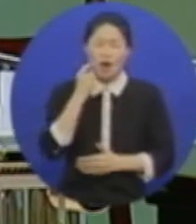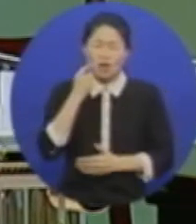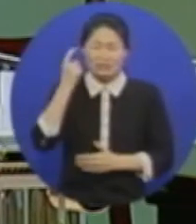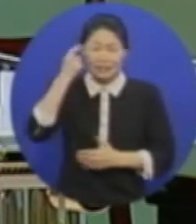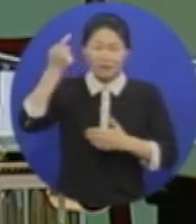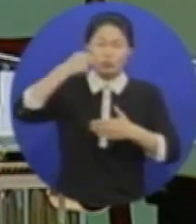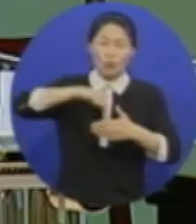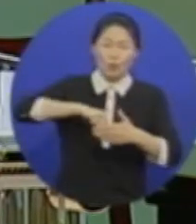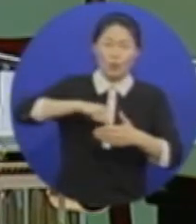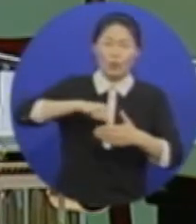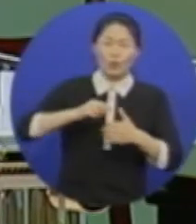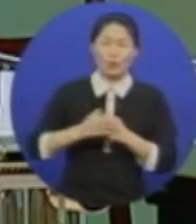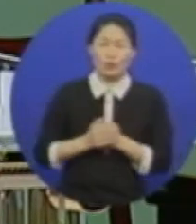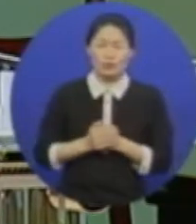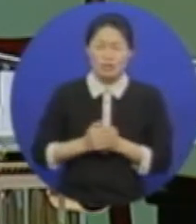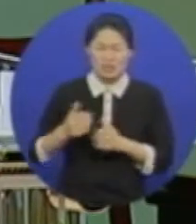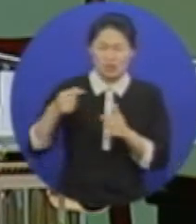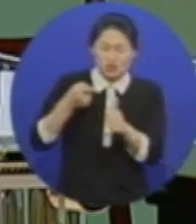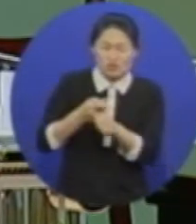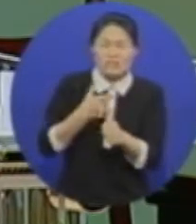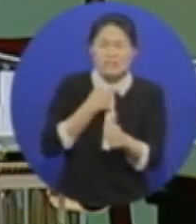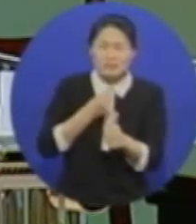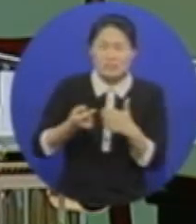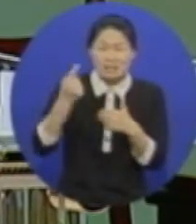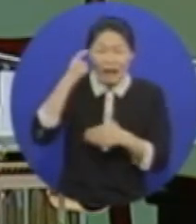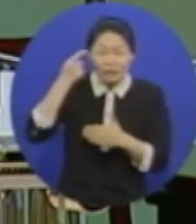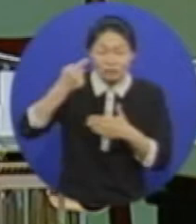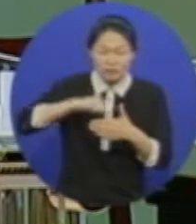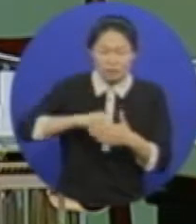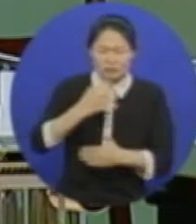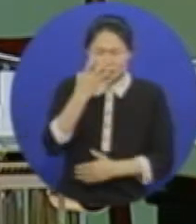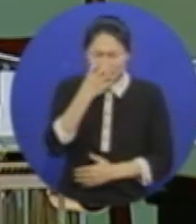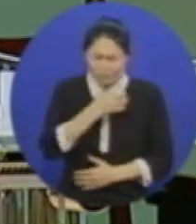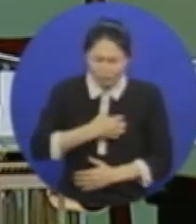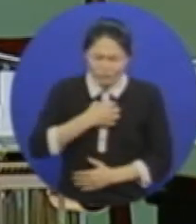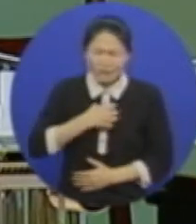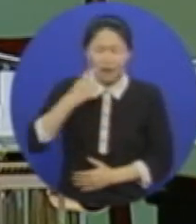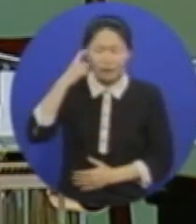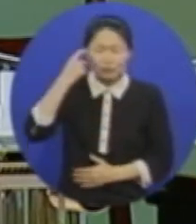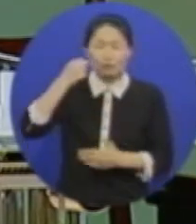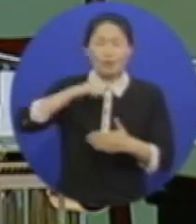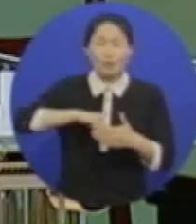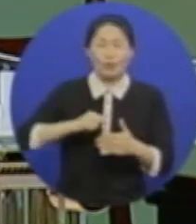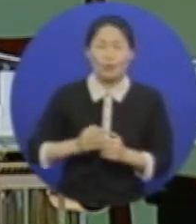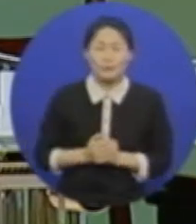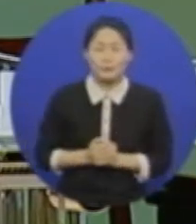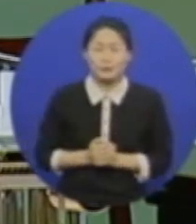생각도 들어오고 죽이고 싶은 생각도 들어오고 슬픈 생각도 들어오고